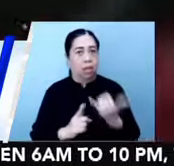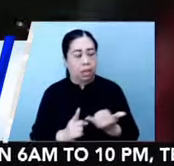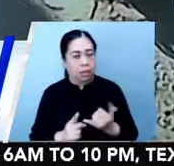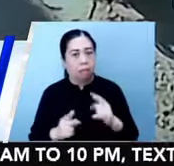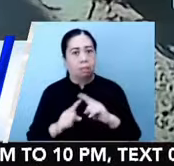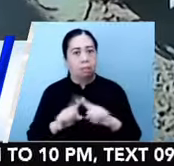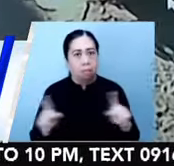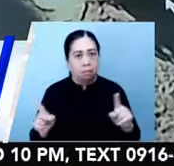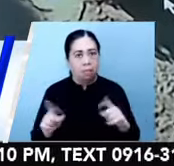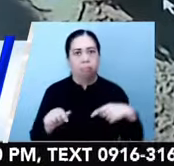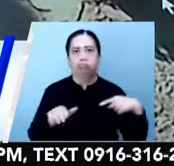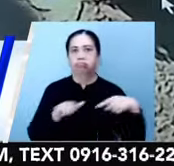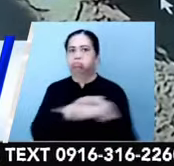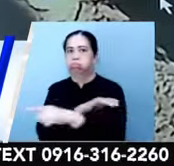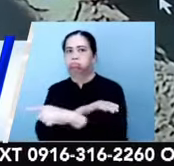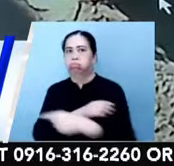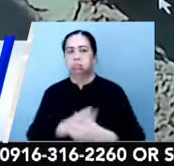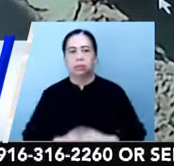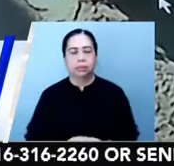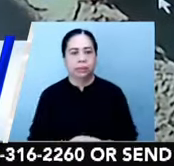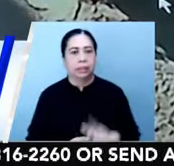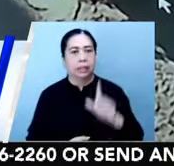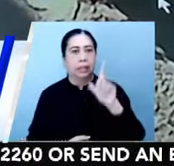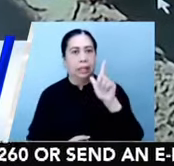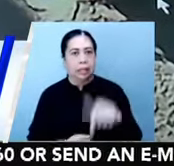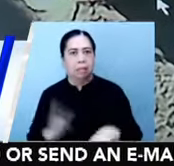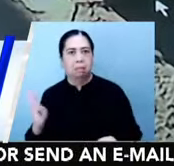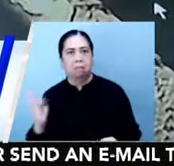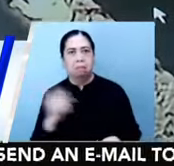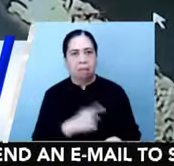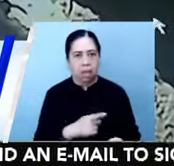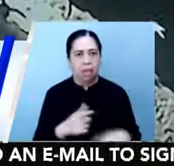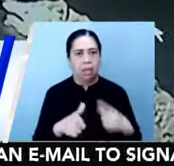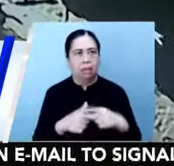siya. Maya-maya bumalik siya sa lugar at doon na niya nakita ang